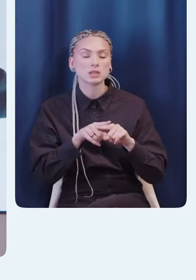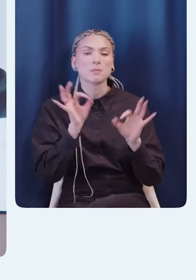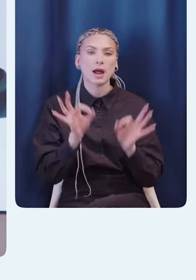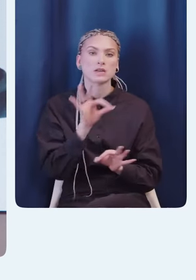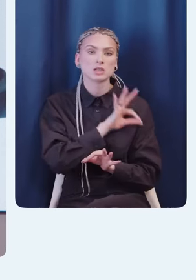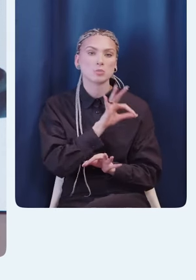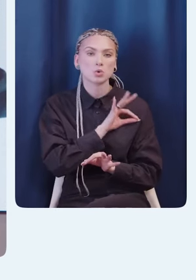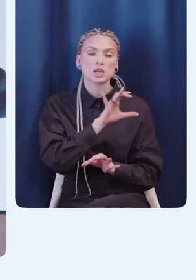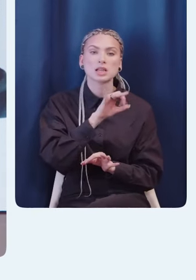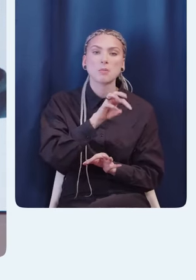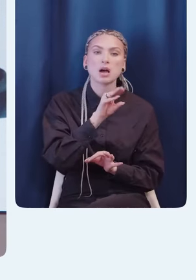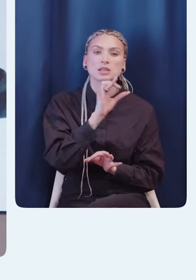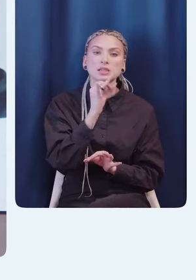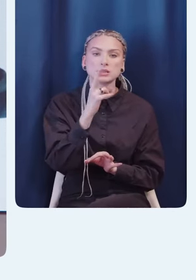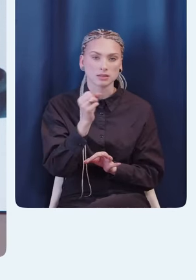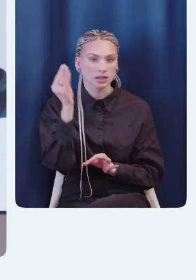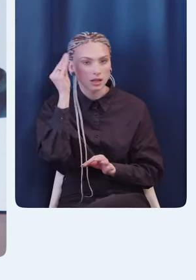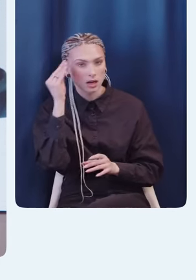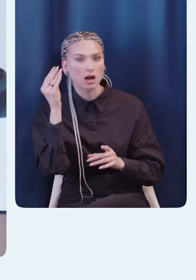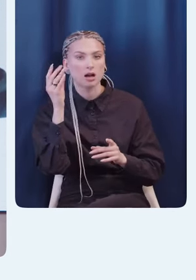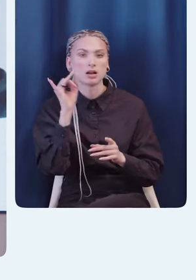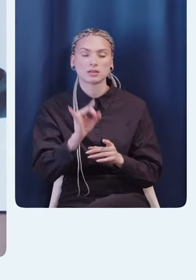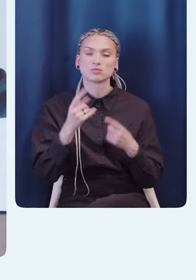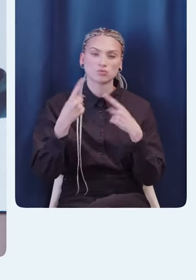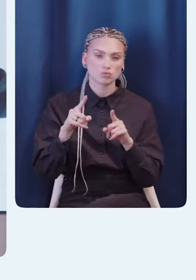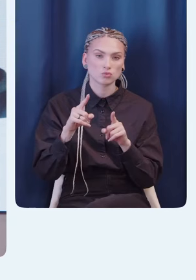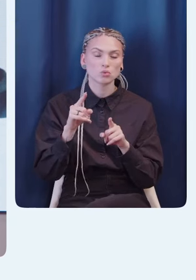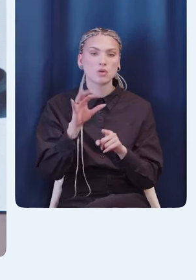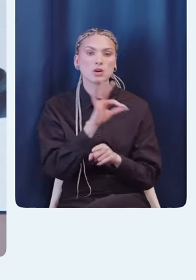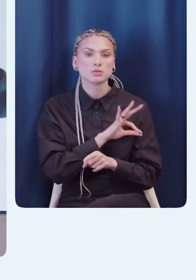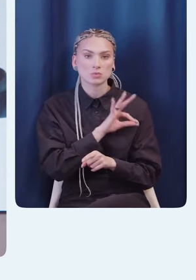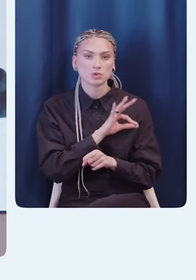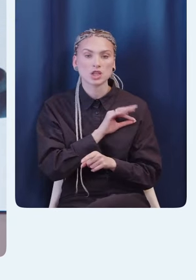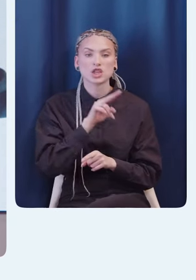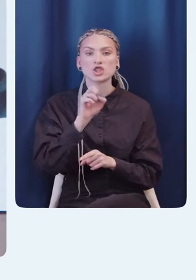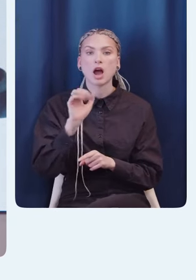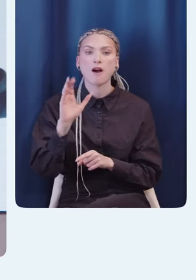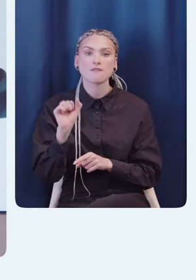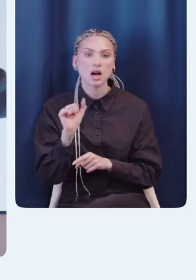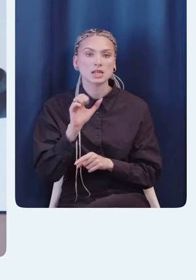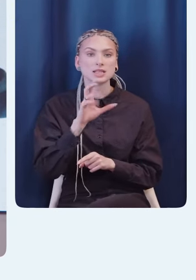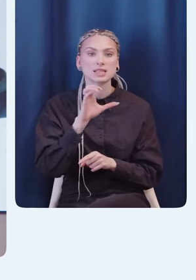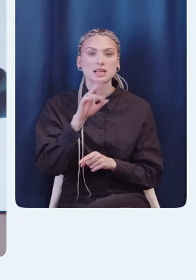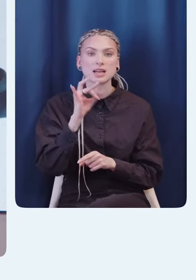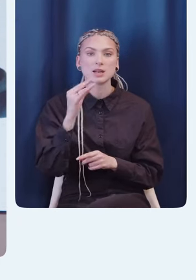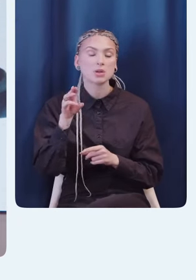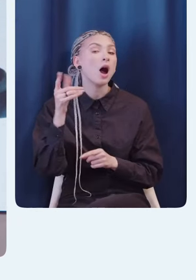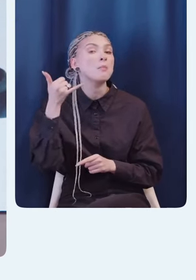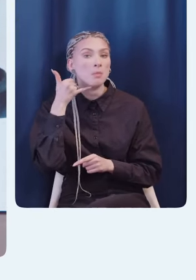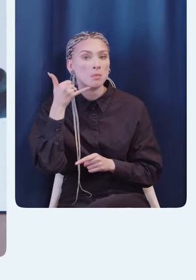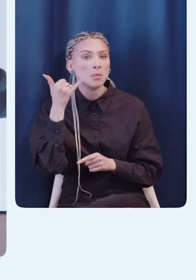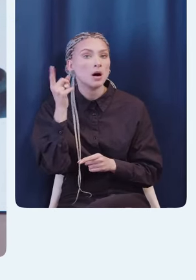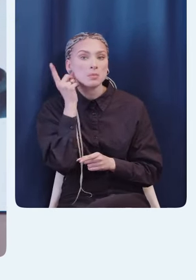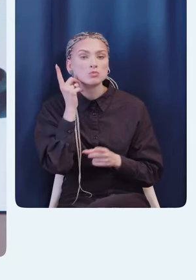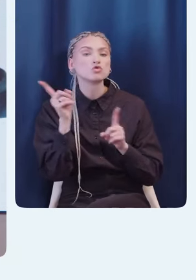использованием семантики и в area, в разметке и JavaScript. А в мобильной разработке что